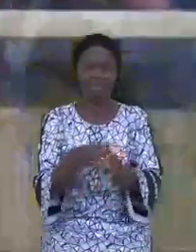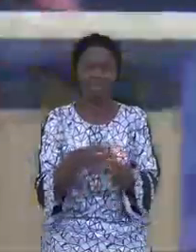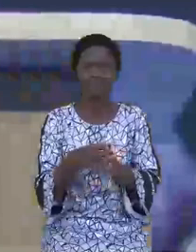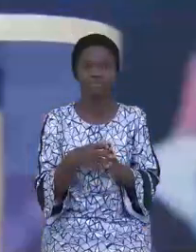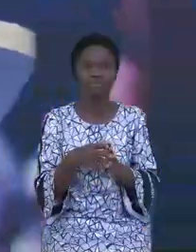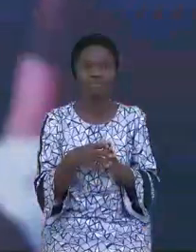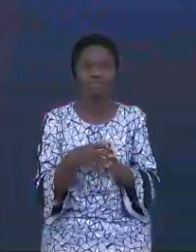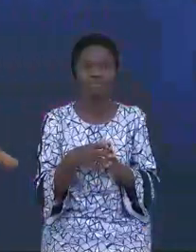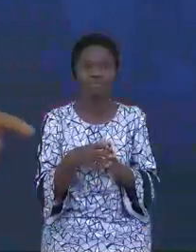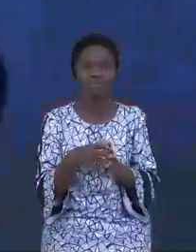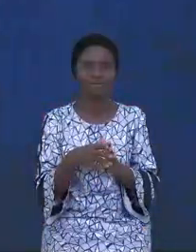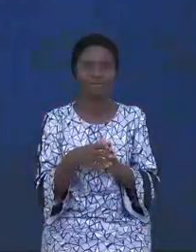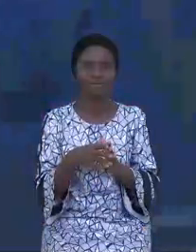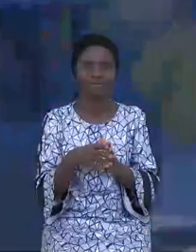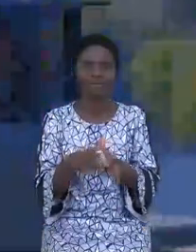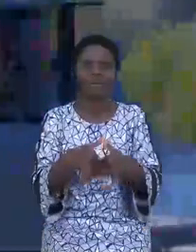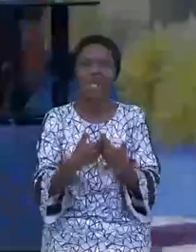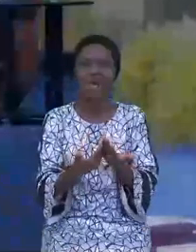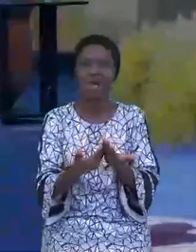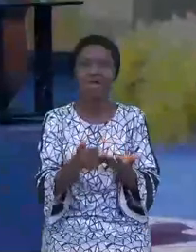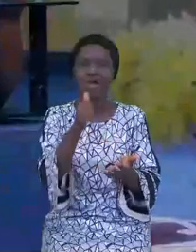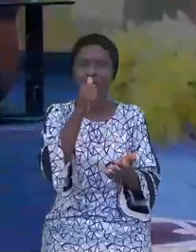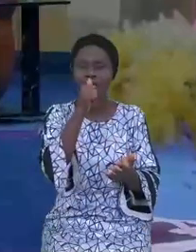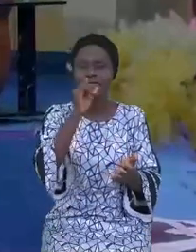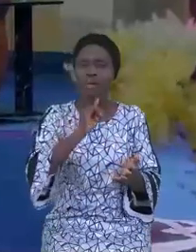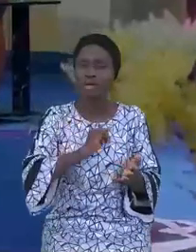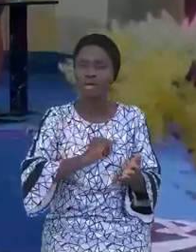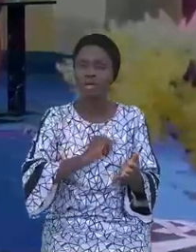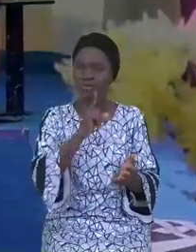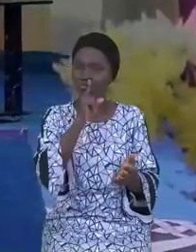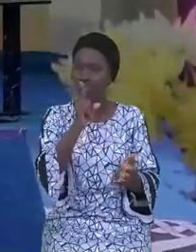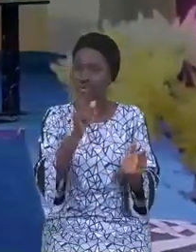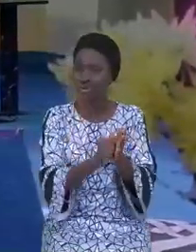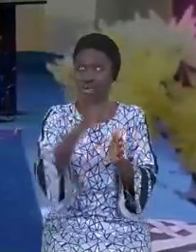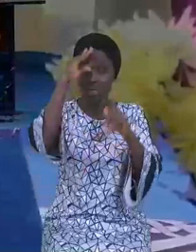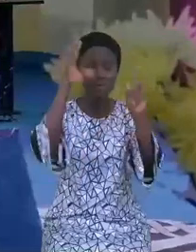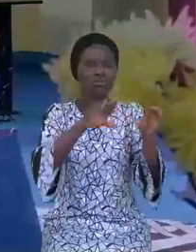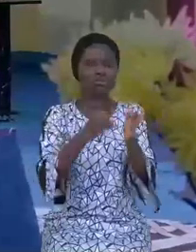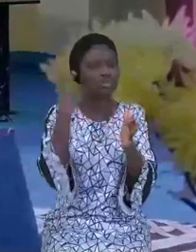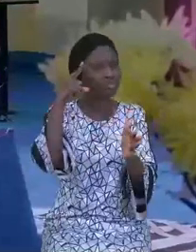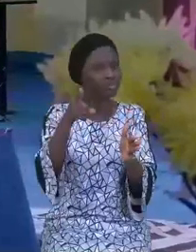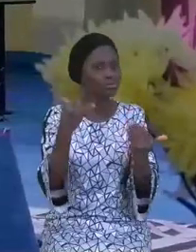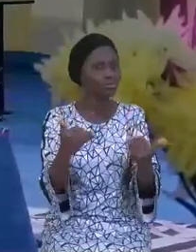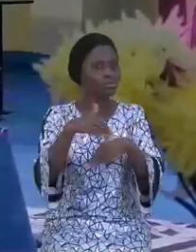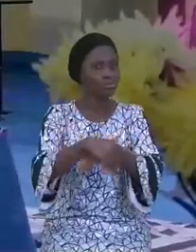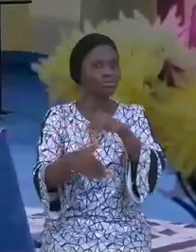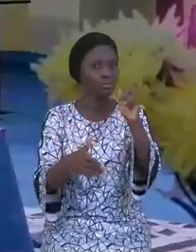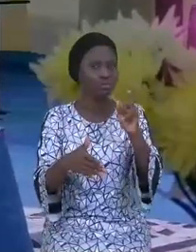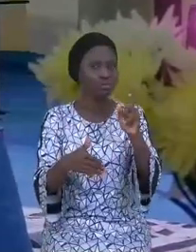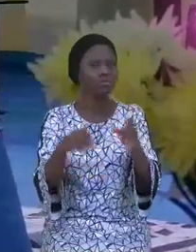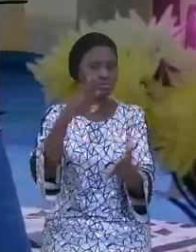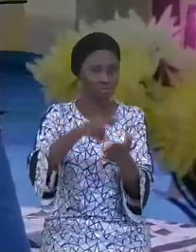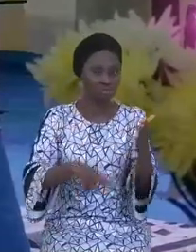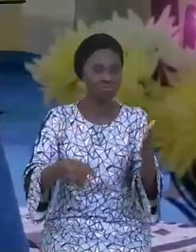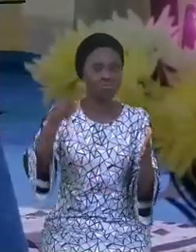Comment suis-je sûr qu'il le fera pour toi ce soir? Voyons Psaume